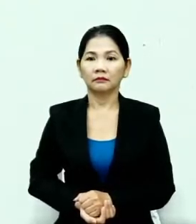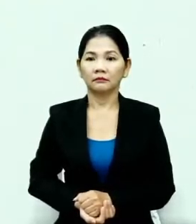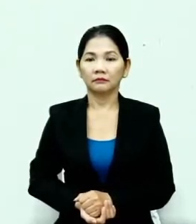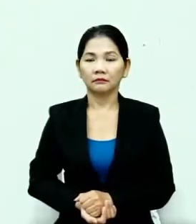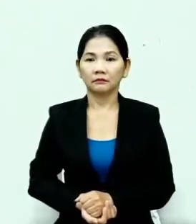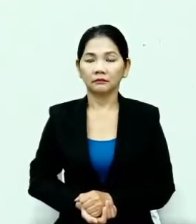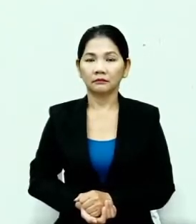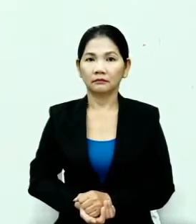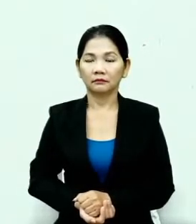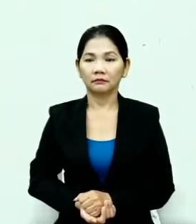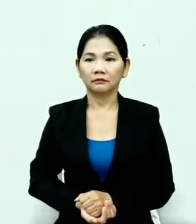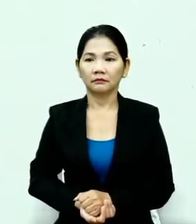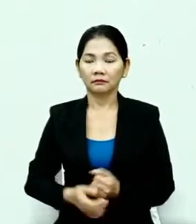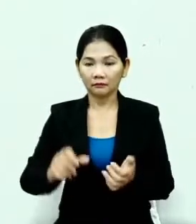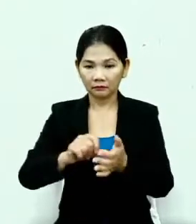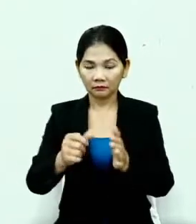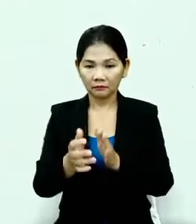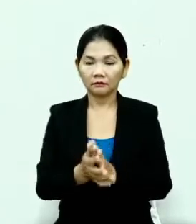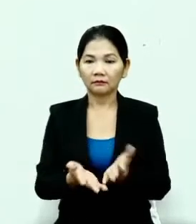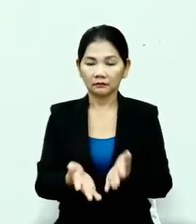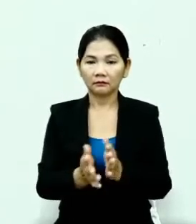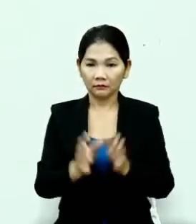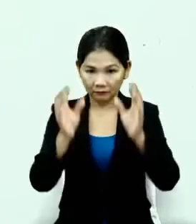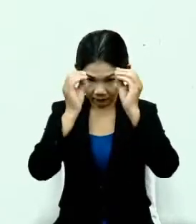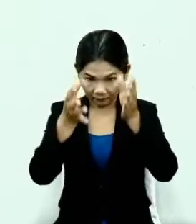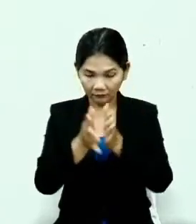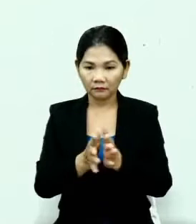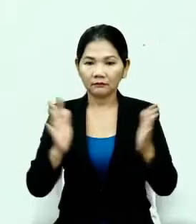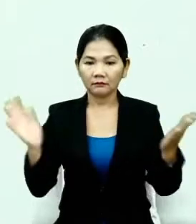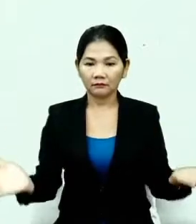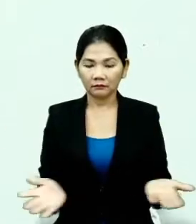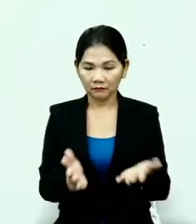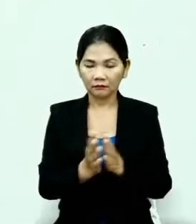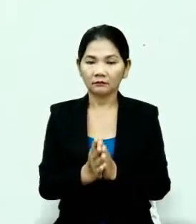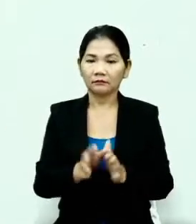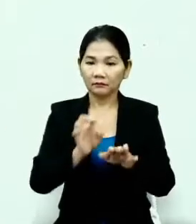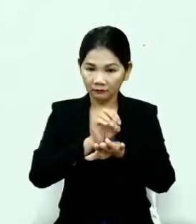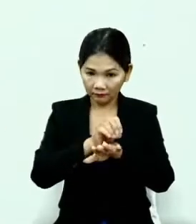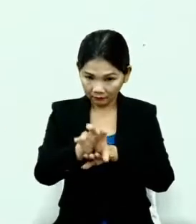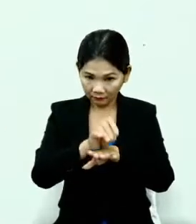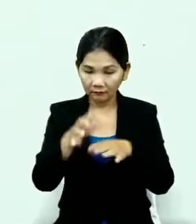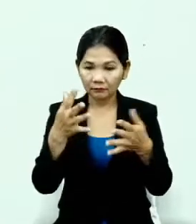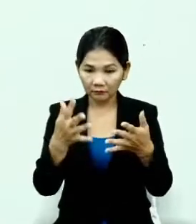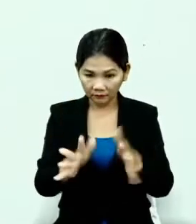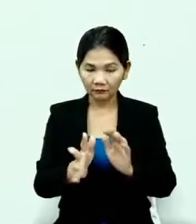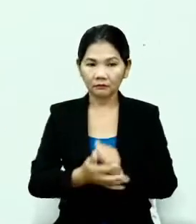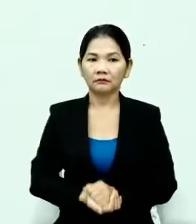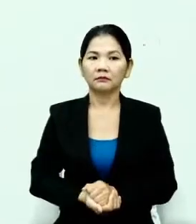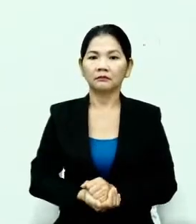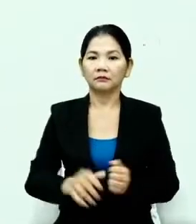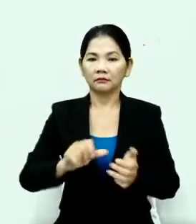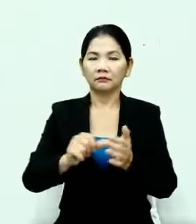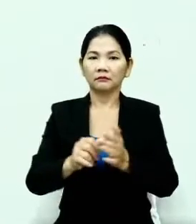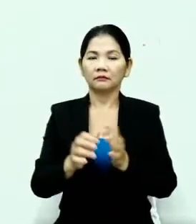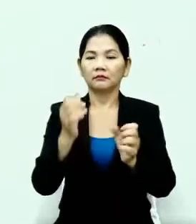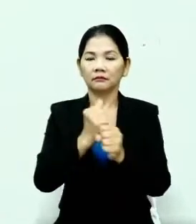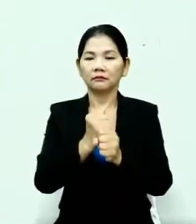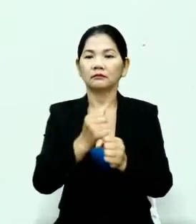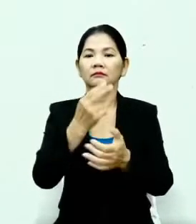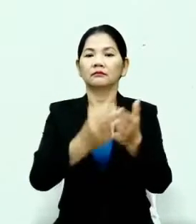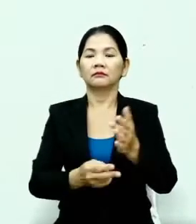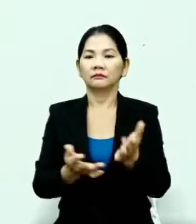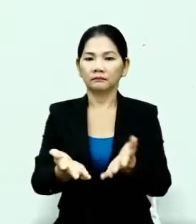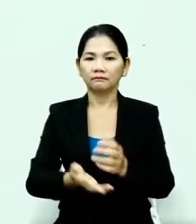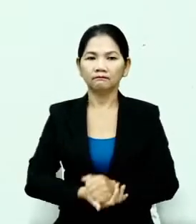Chà, tu miến mới thế. Đôi nè cừu lục cừu tăng tài nái nóm tu miến cồn. Chẳng, miến này thật có cầm bông tay thua ấy chùm